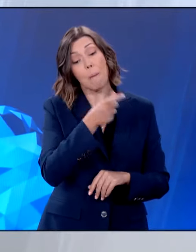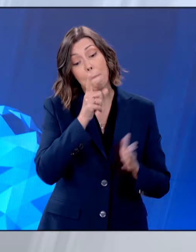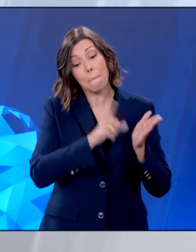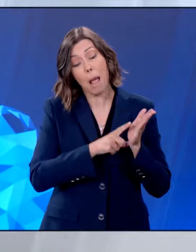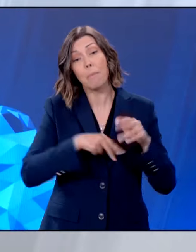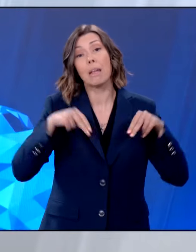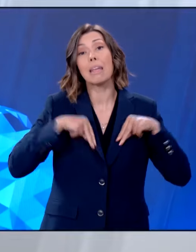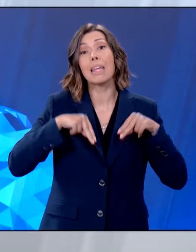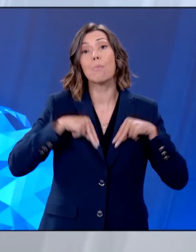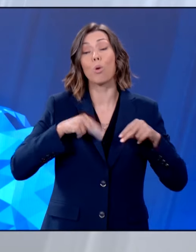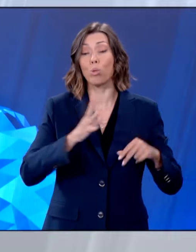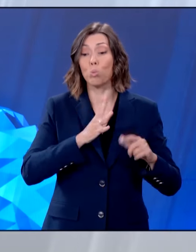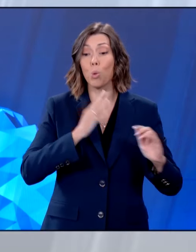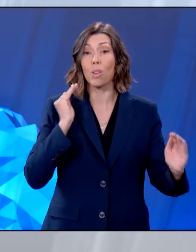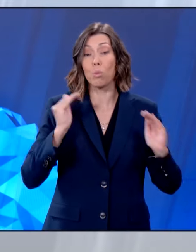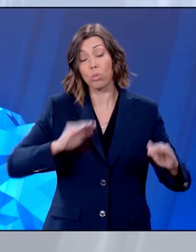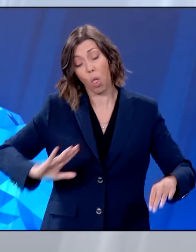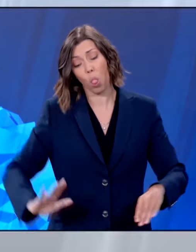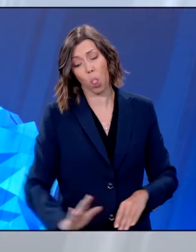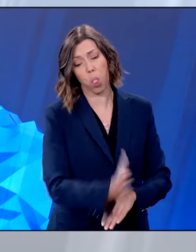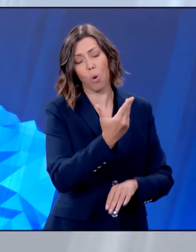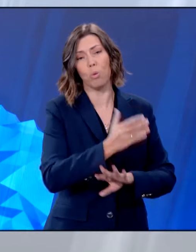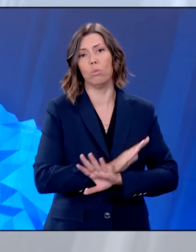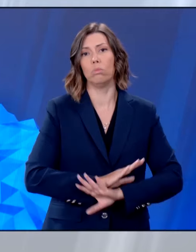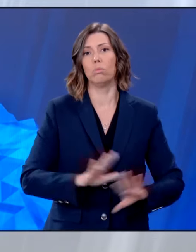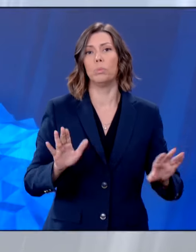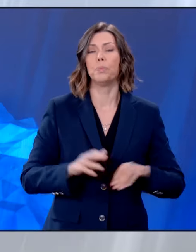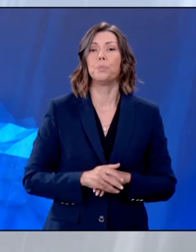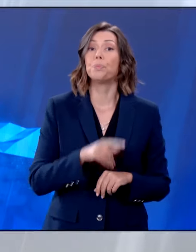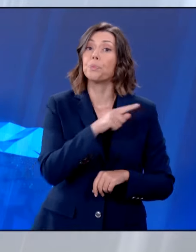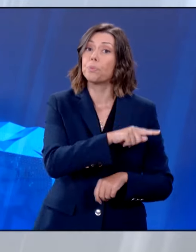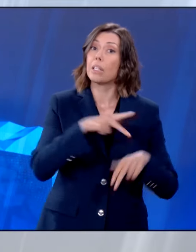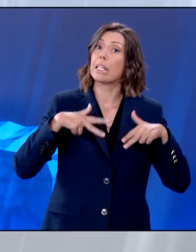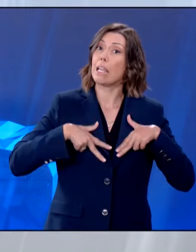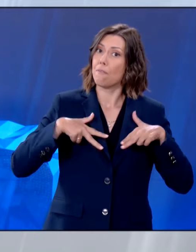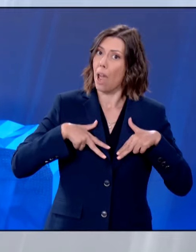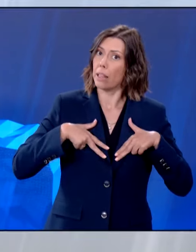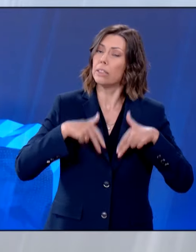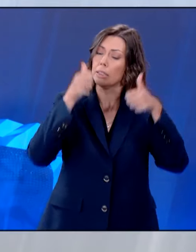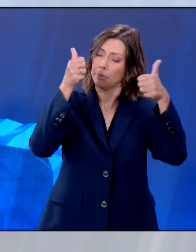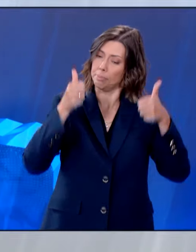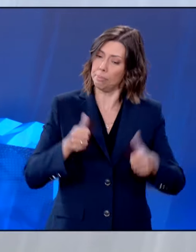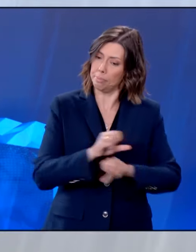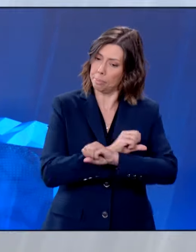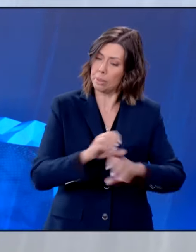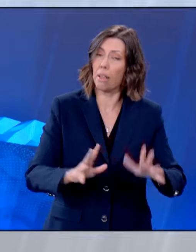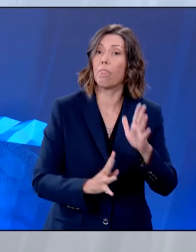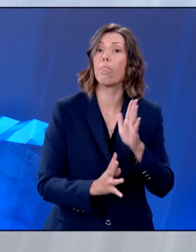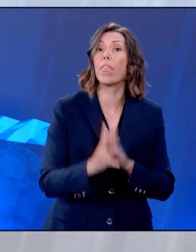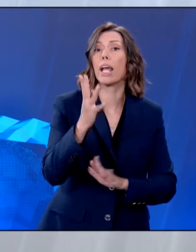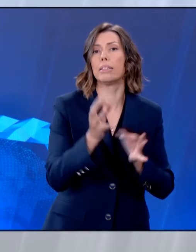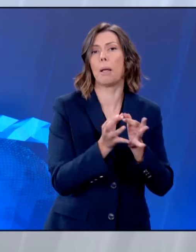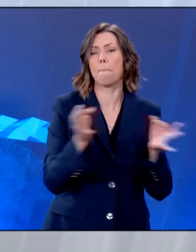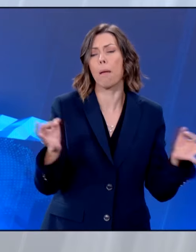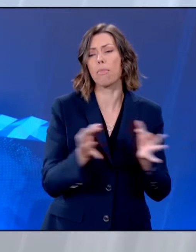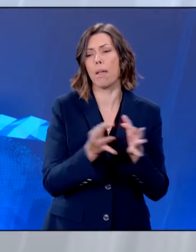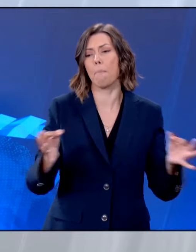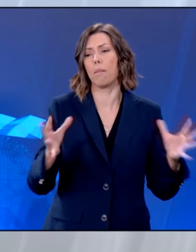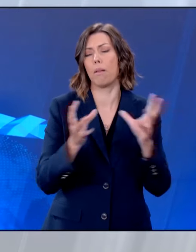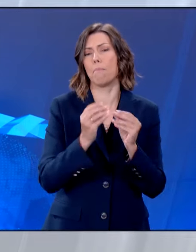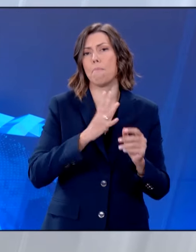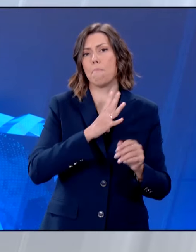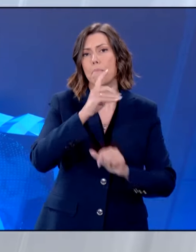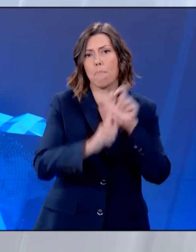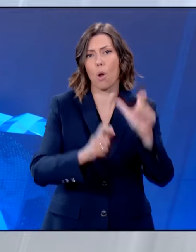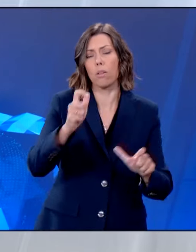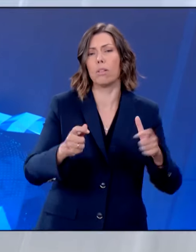Υπουργού Πολιτικής Προστασίας Βασίλη Κικίλια. Την ίδια ώρα η κυβέρνηση ανακοίνωσε 14 μέτρα για τους πολίτες και τις επιχειρήσεις που επλήγησαν από την